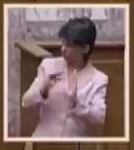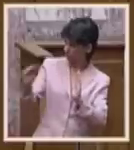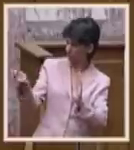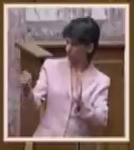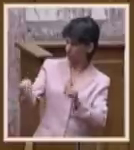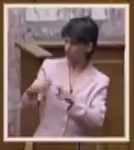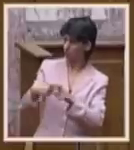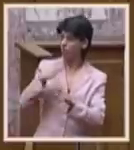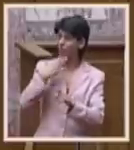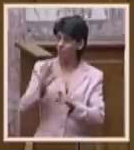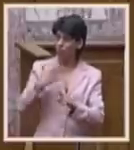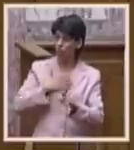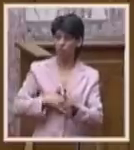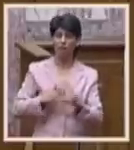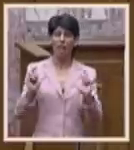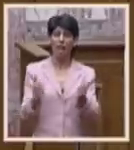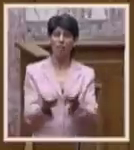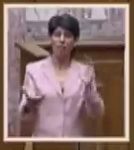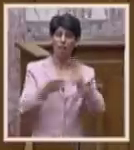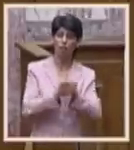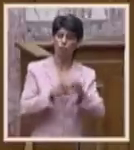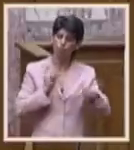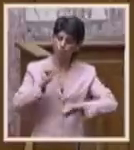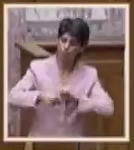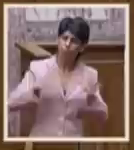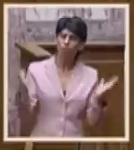εθνική ενότητα και την επιδιώκω με κάθε τρόπο.